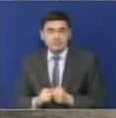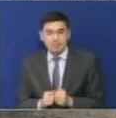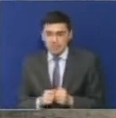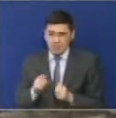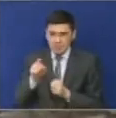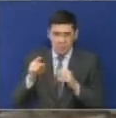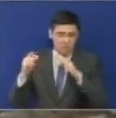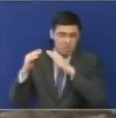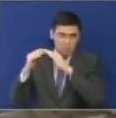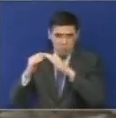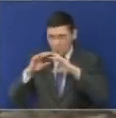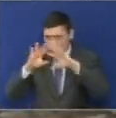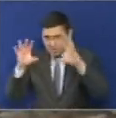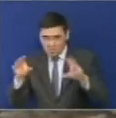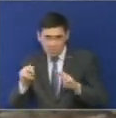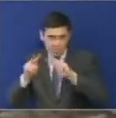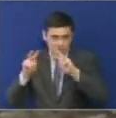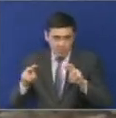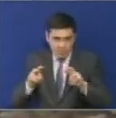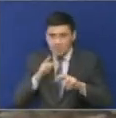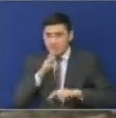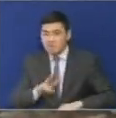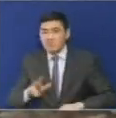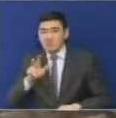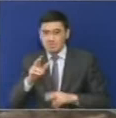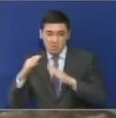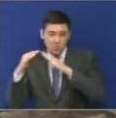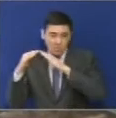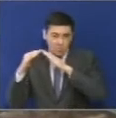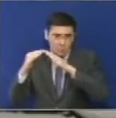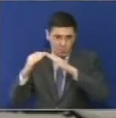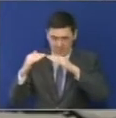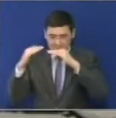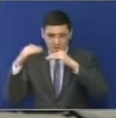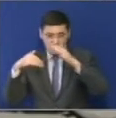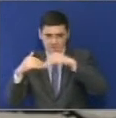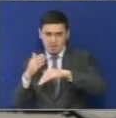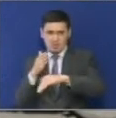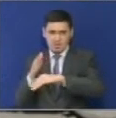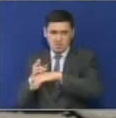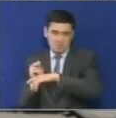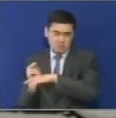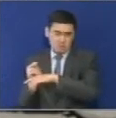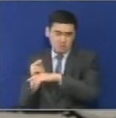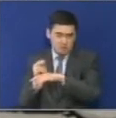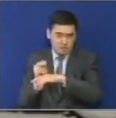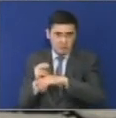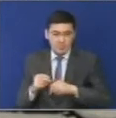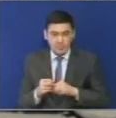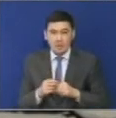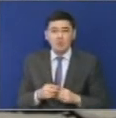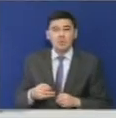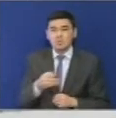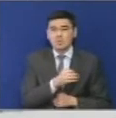нысанды толық қарап шыққан. Сағат 15:00-де шатырды және жоғары жабынды жөндеуге кірісті. Облыс әкімінің жеке